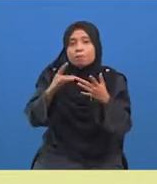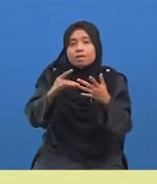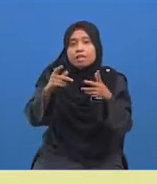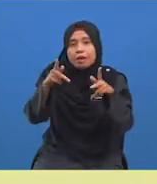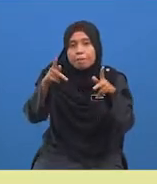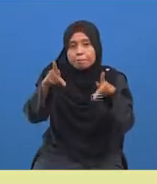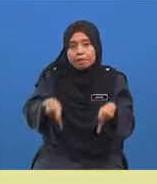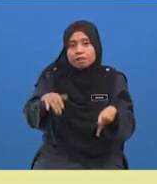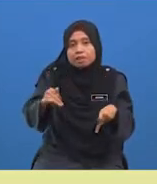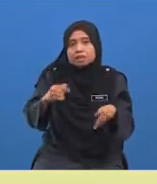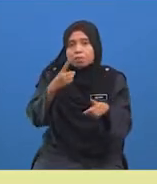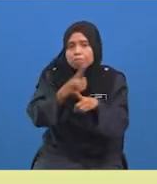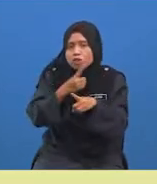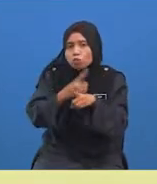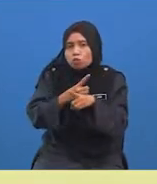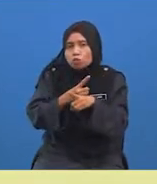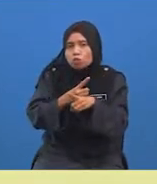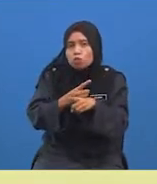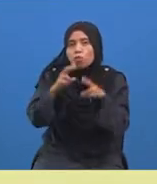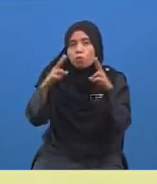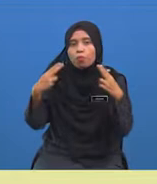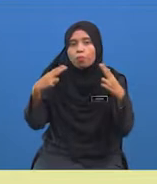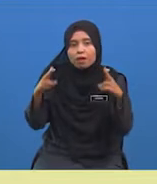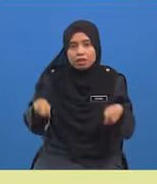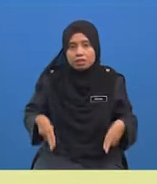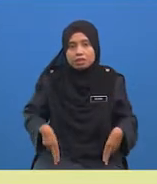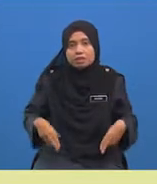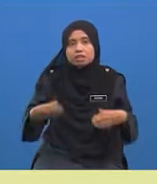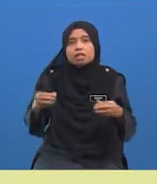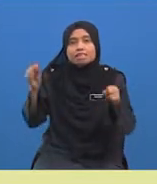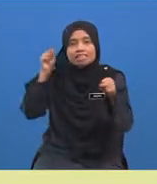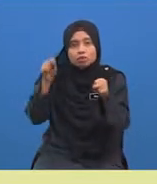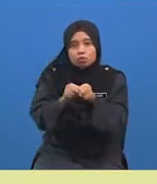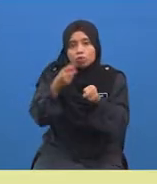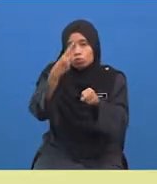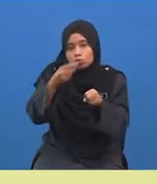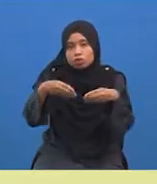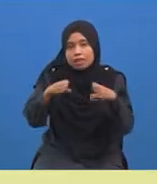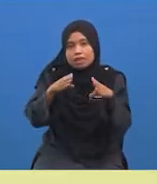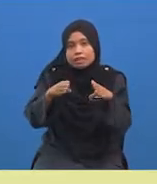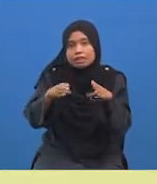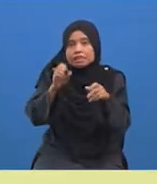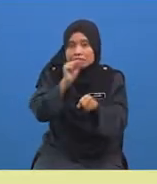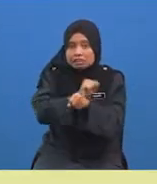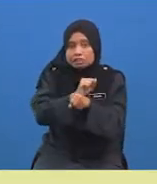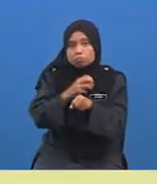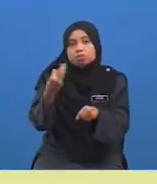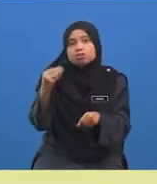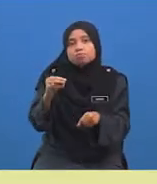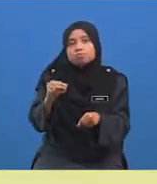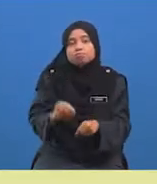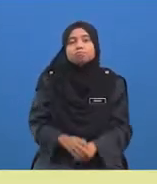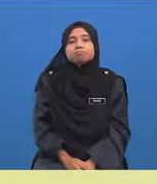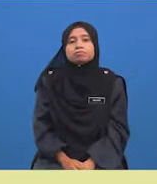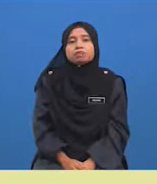pekerja yang benar-benar berkeupayaan dan sesuai dalam menjalankan kerja mereka. Di